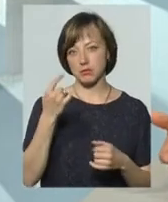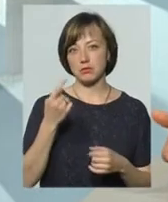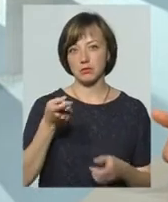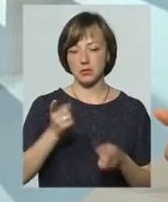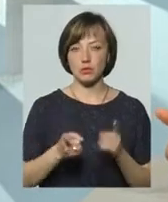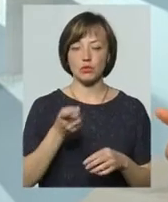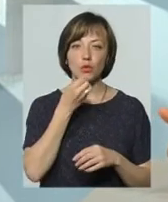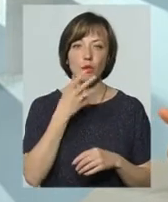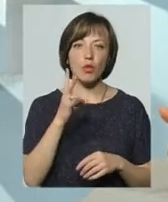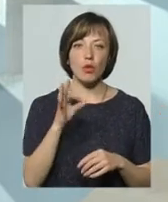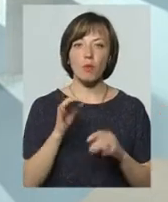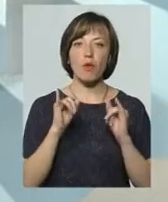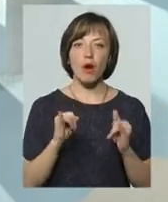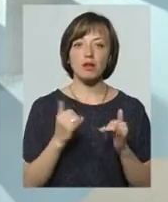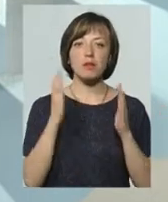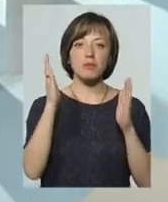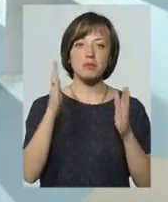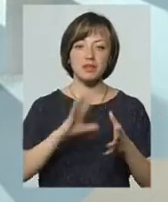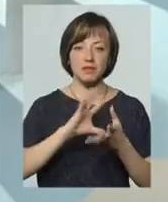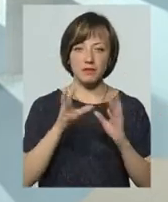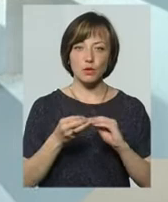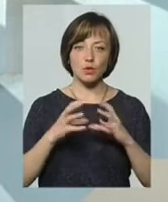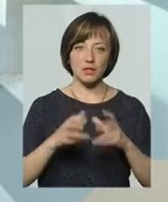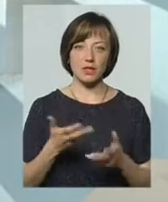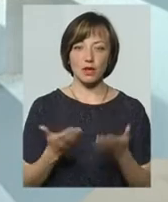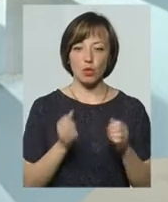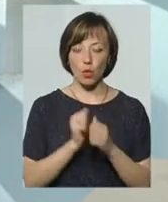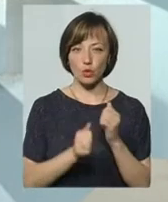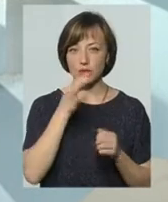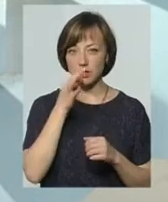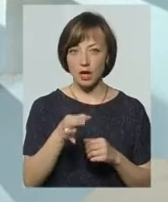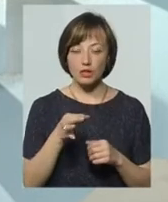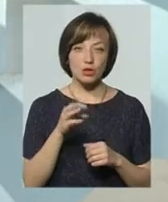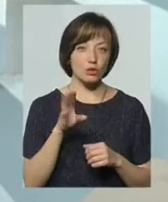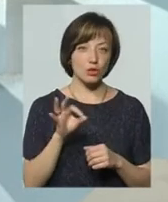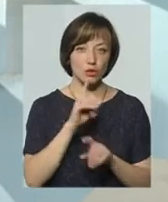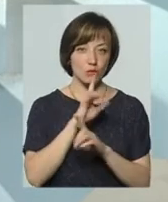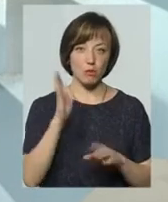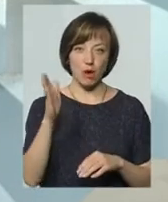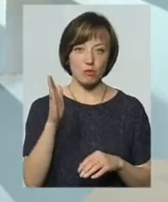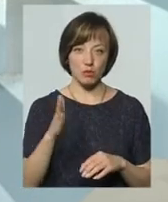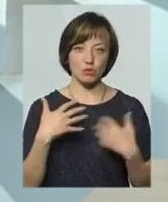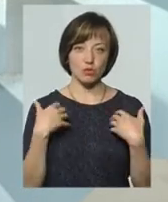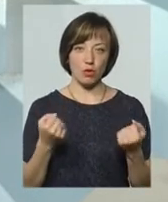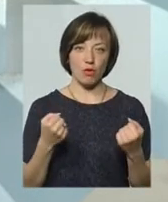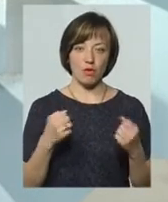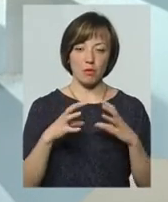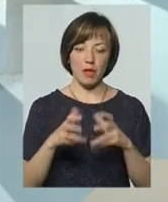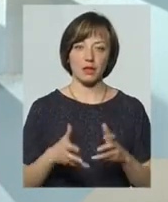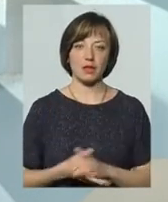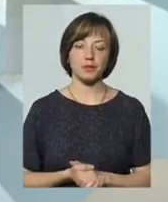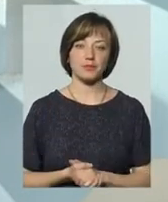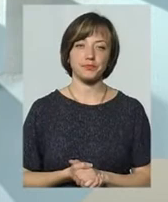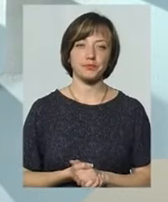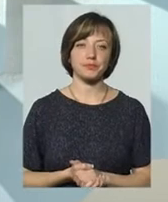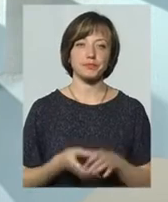добре, але це погано для перспективи взагалі всього світу. Якщо так кожен скаже, то не буде майбутнього здорового всієї планети. Крім